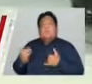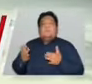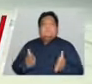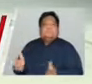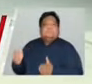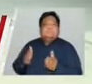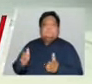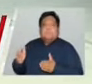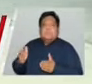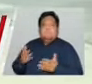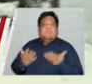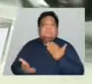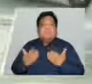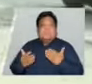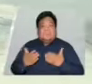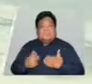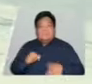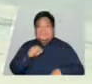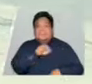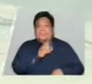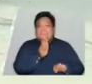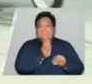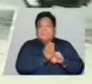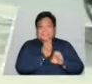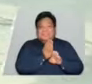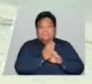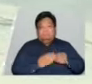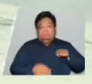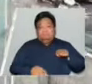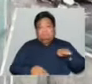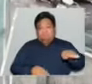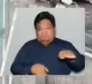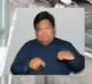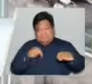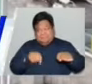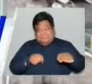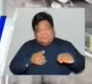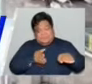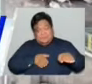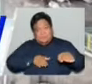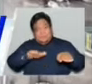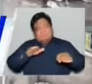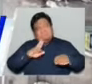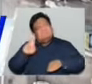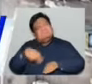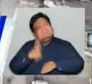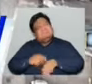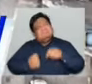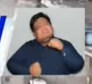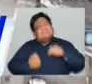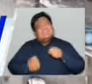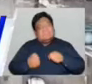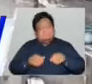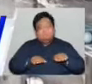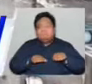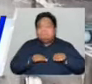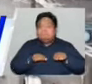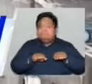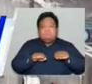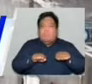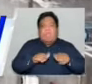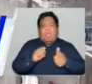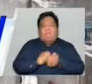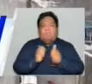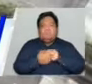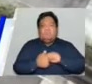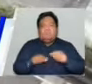EDSA bus carousel. Halimbawa, sa halip na kasabay yung EDSA bus carousel na mga pa-northbound na sasakyan, gagawin itong salungat